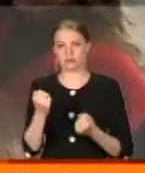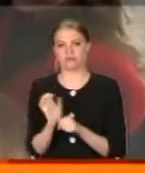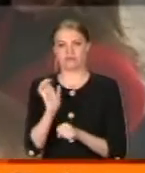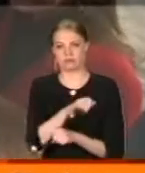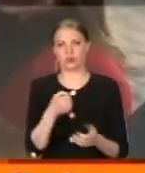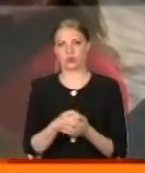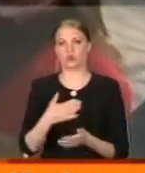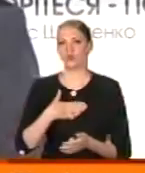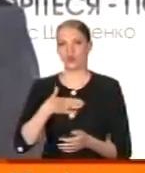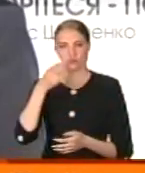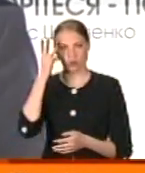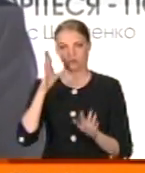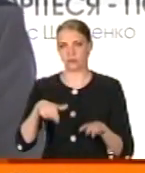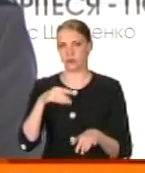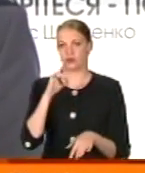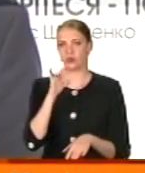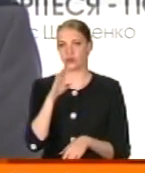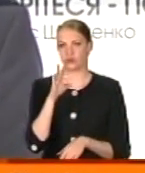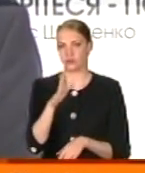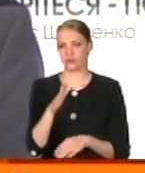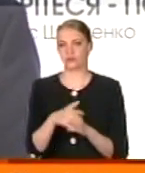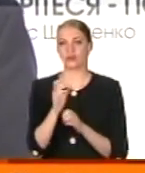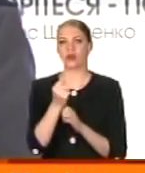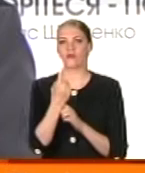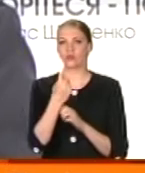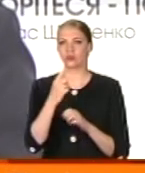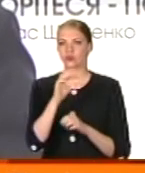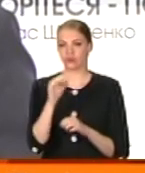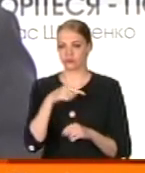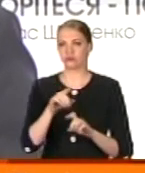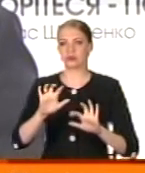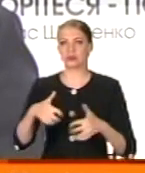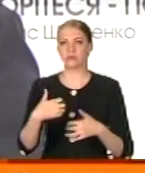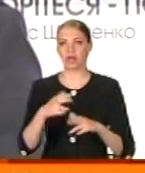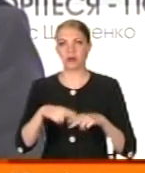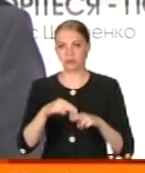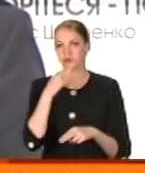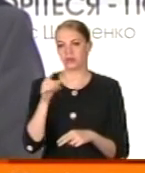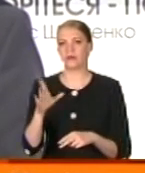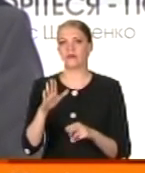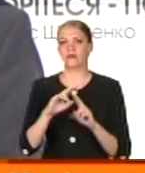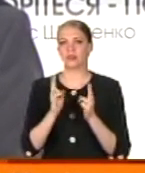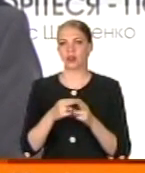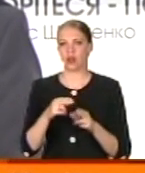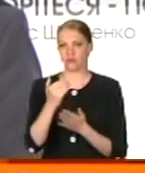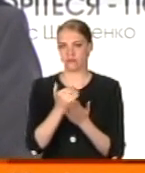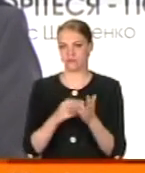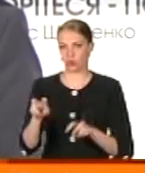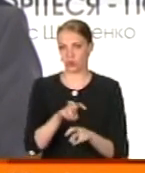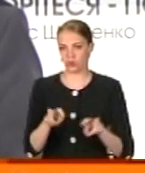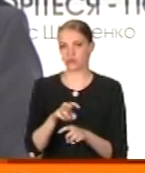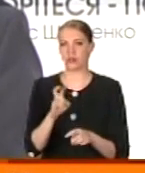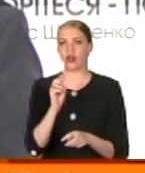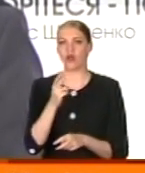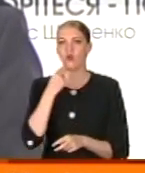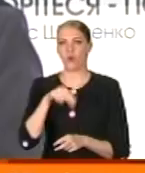доправити до нашого консульства в Ростові. Кілька годин забрали паспорт, сообщили, що вона в федеральній базі розыска в качестві